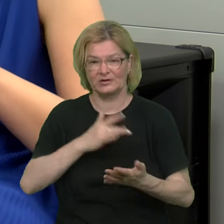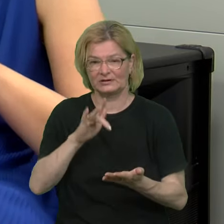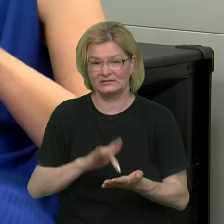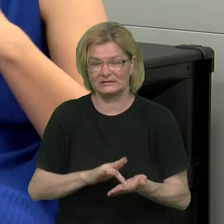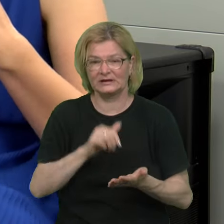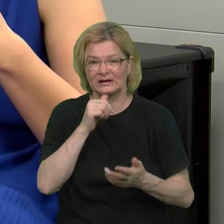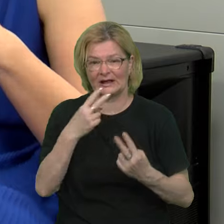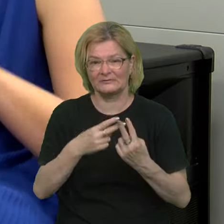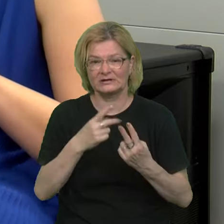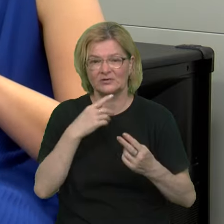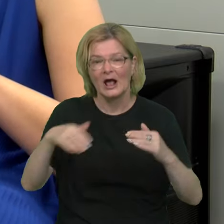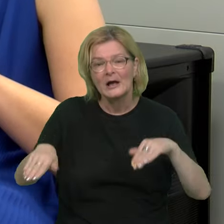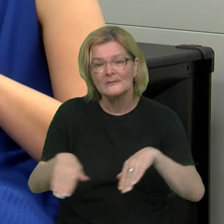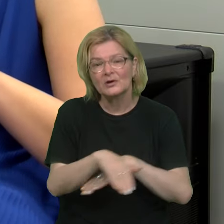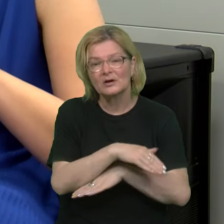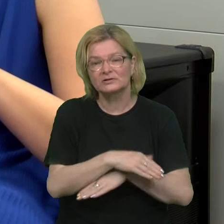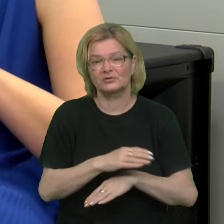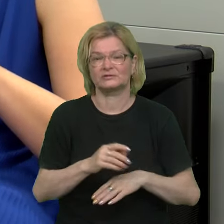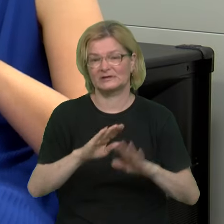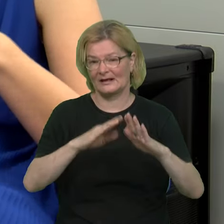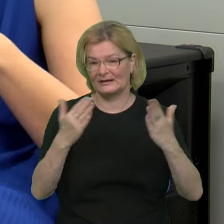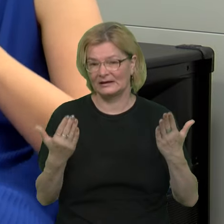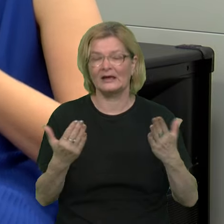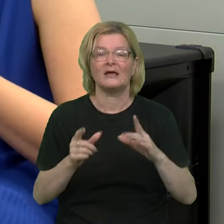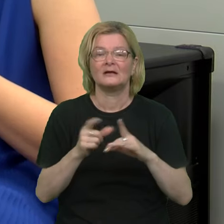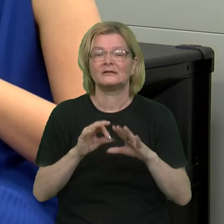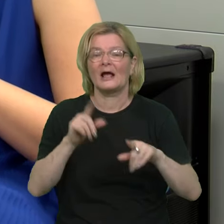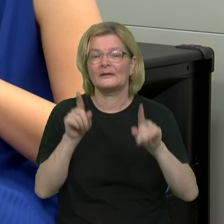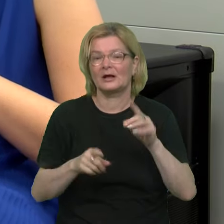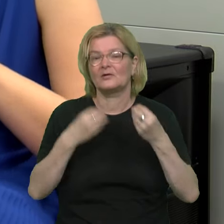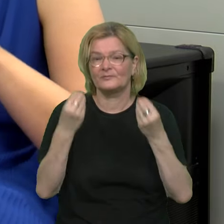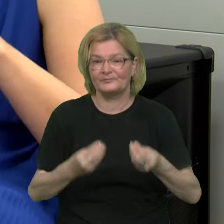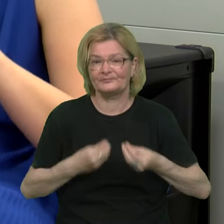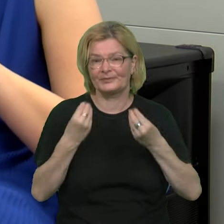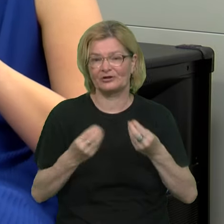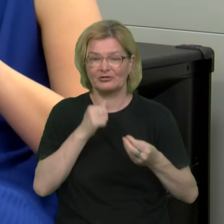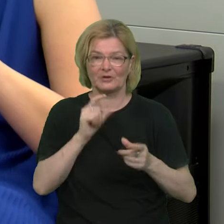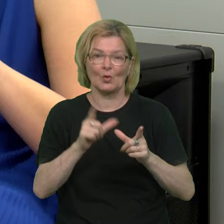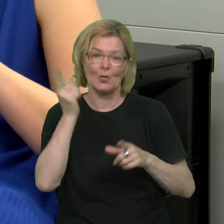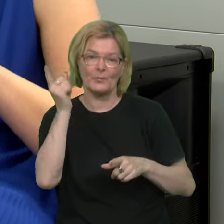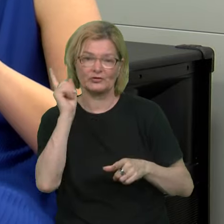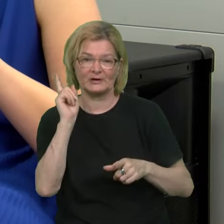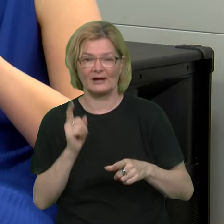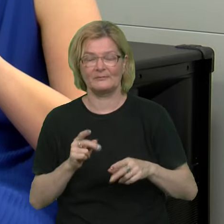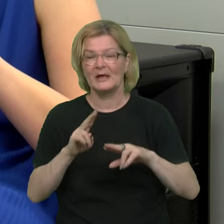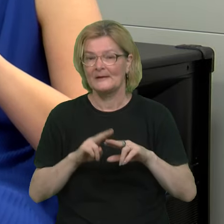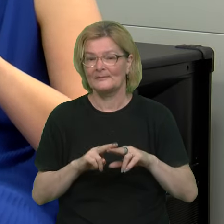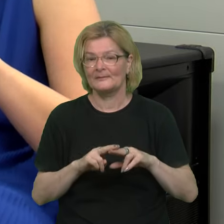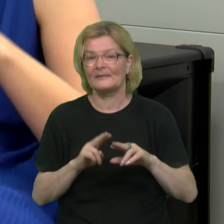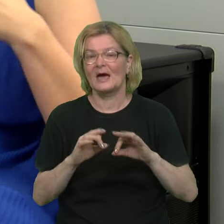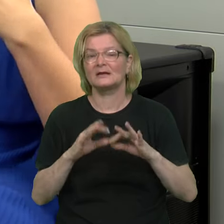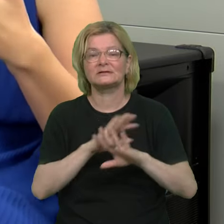jedini moj cilj i misija koju pronosim kroz promociju ove knjige jeste da nekako pričam i